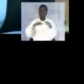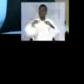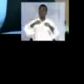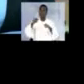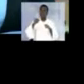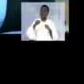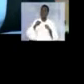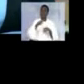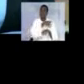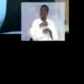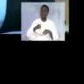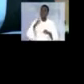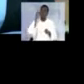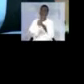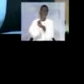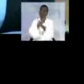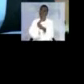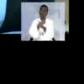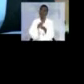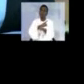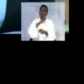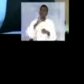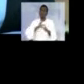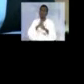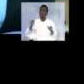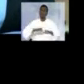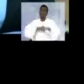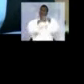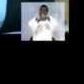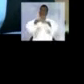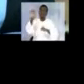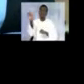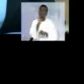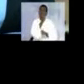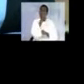d'action et de garantir notre propre sécurité.